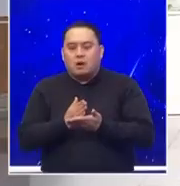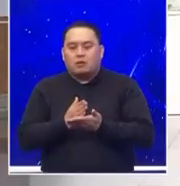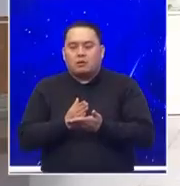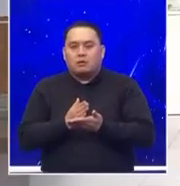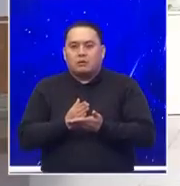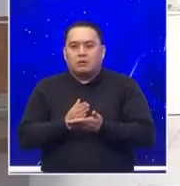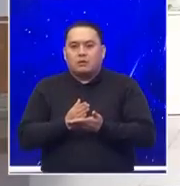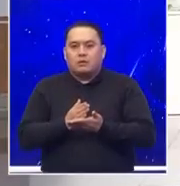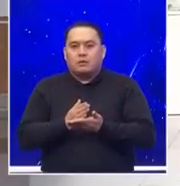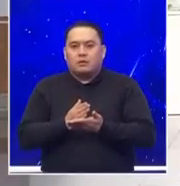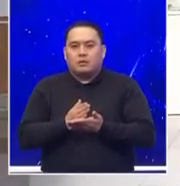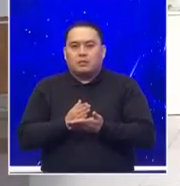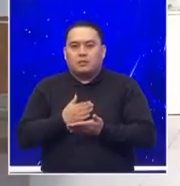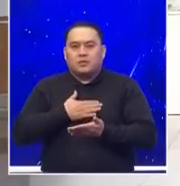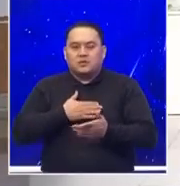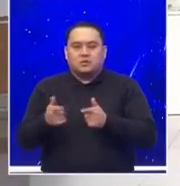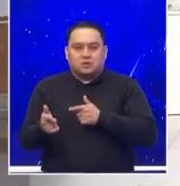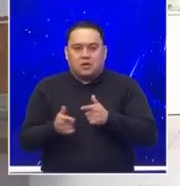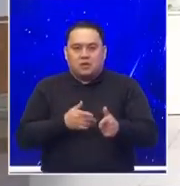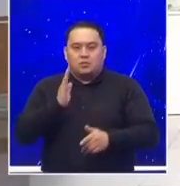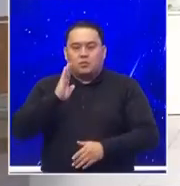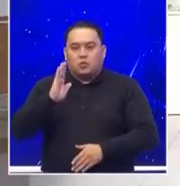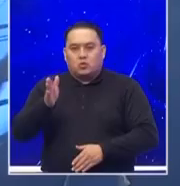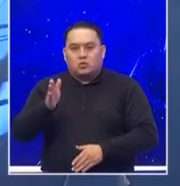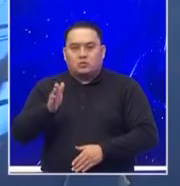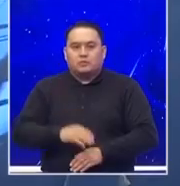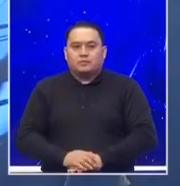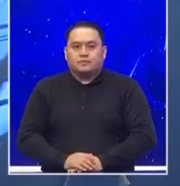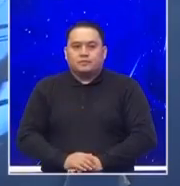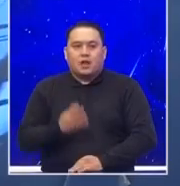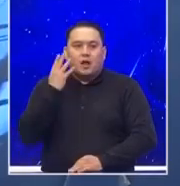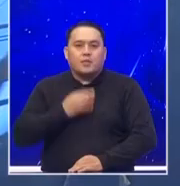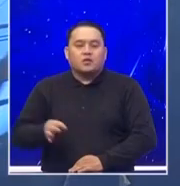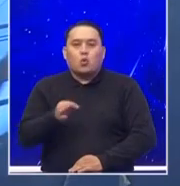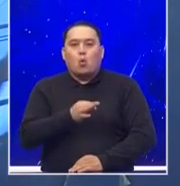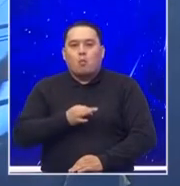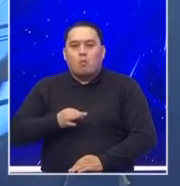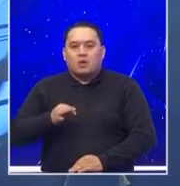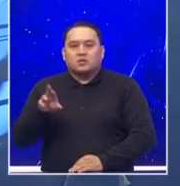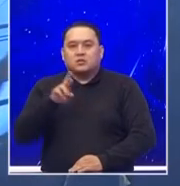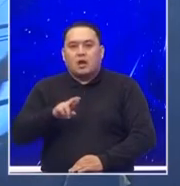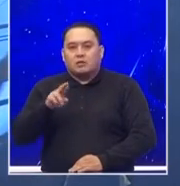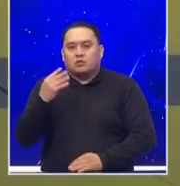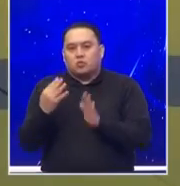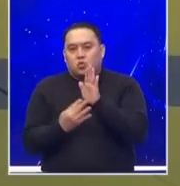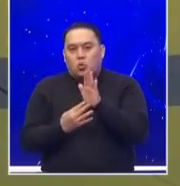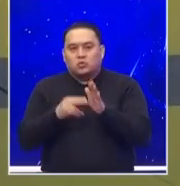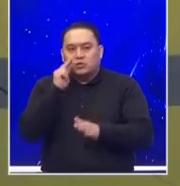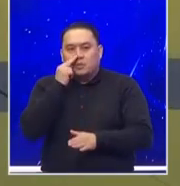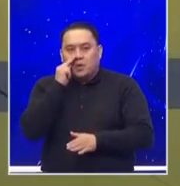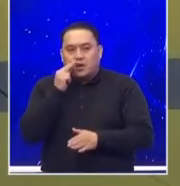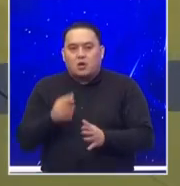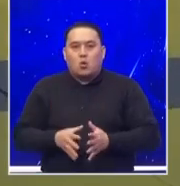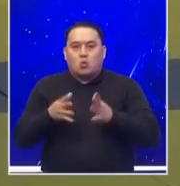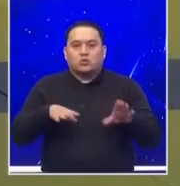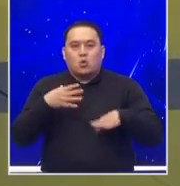Енді оғанда соған дайын, алдымызда дайындық соған. Алматы облысының балуандары қаңтардың 9 күнінен бастап Шымкентте